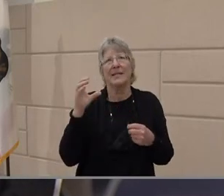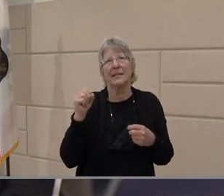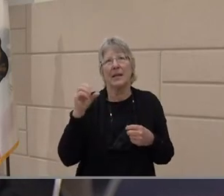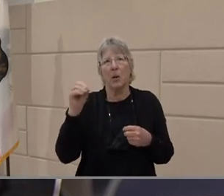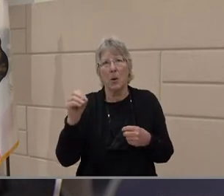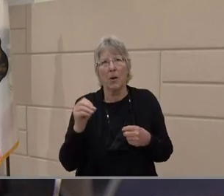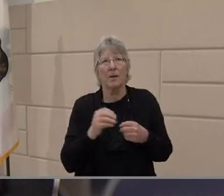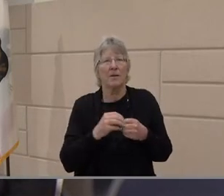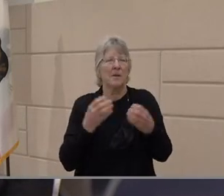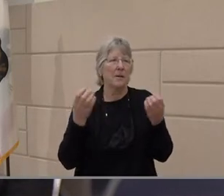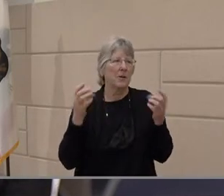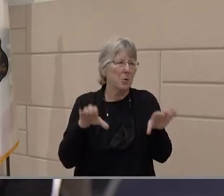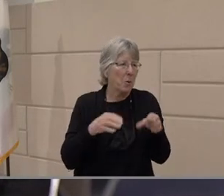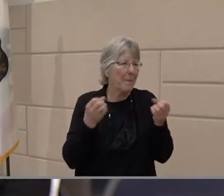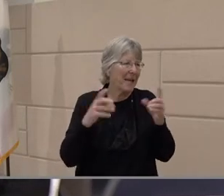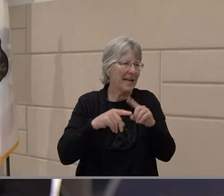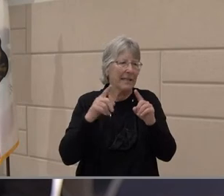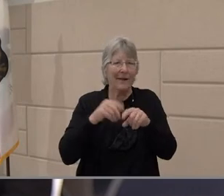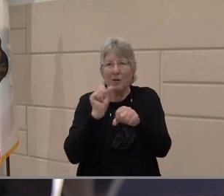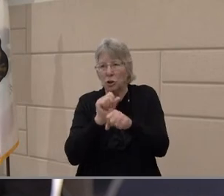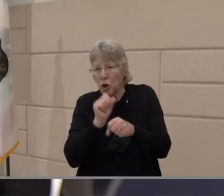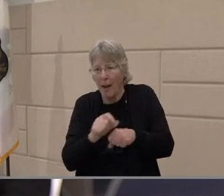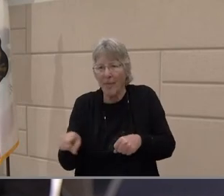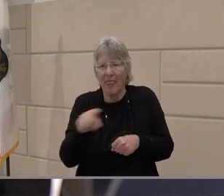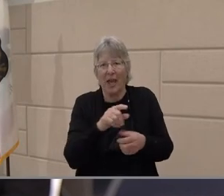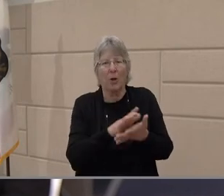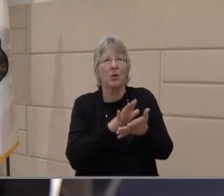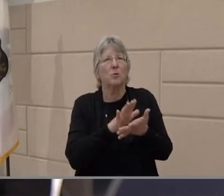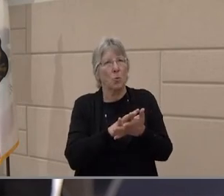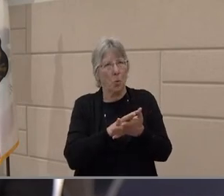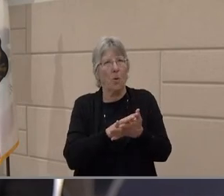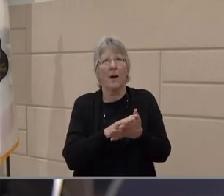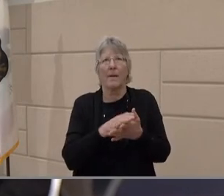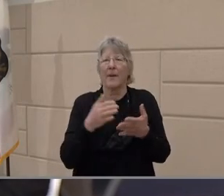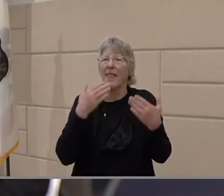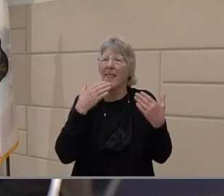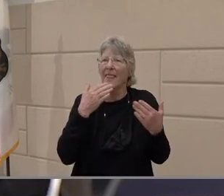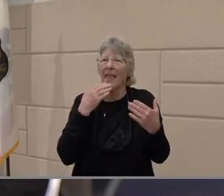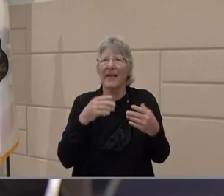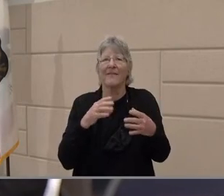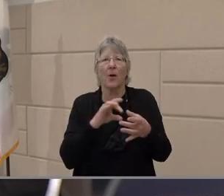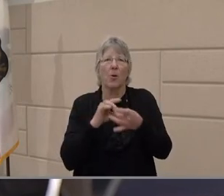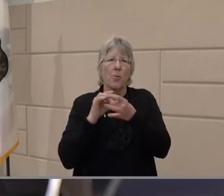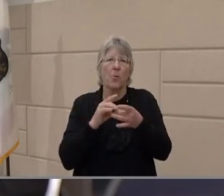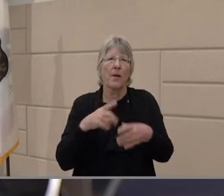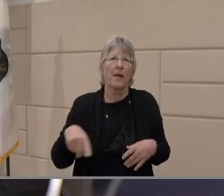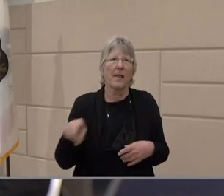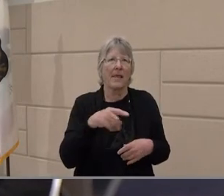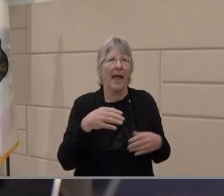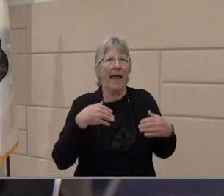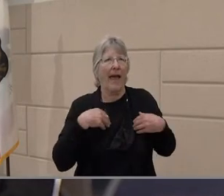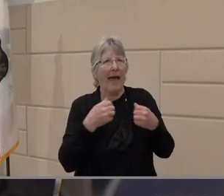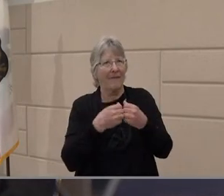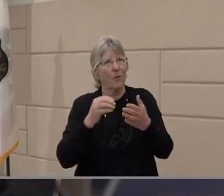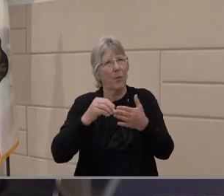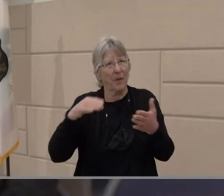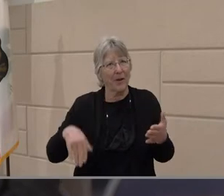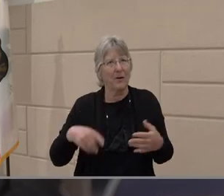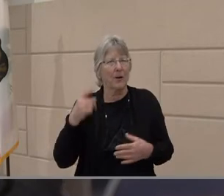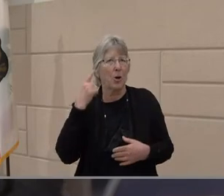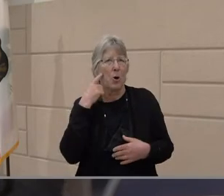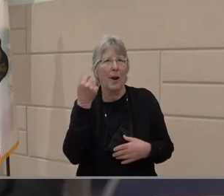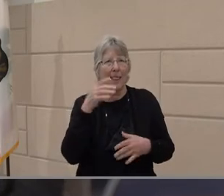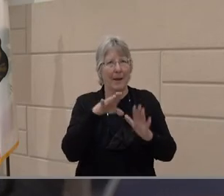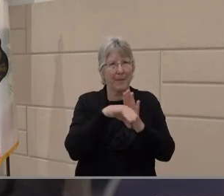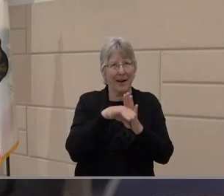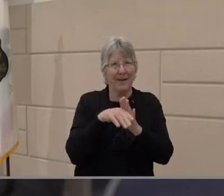ងក្នុងសាលារៀននឹងវាជាង20ឆ្នាំរួចមកហើយធ្វើជាអ្នកយាមសិស្សណាបាទដូច្នេះគាត់សូមអរ